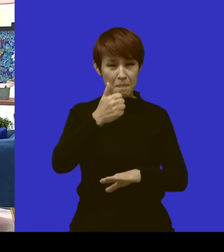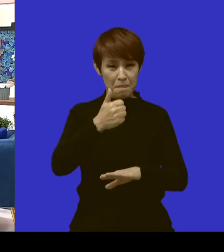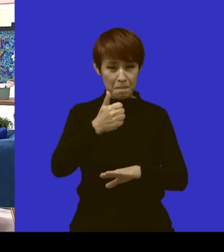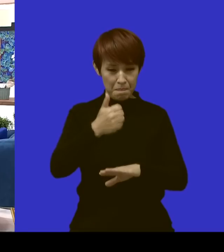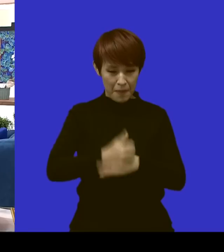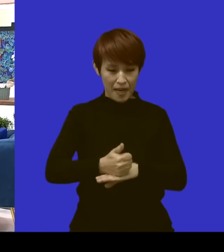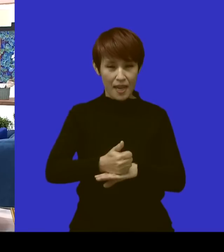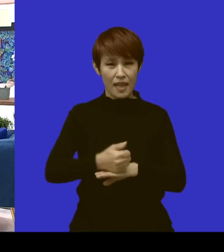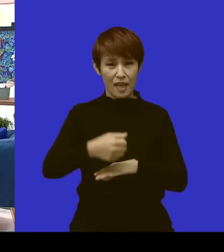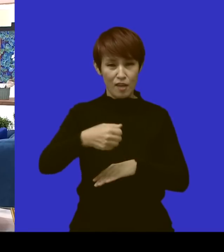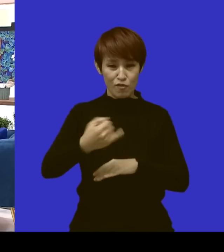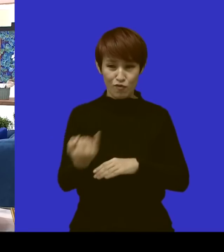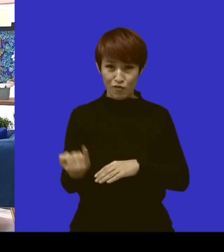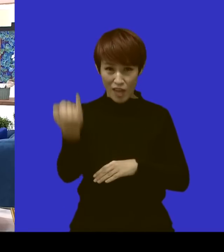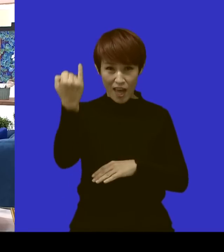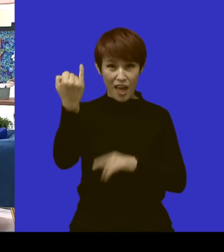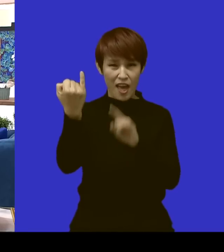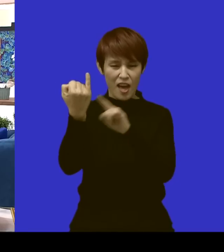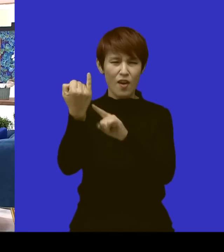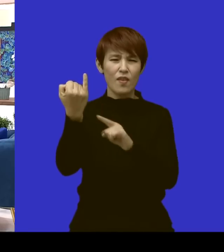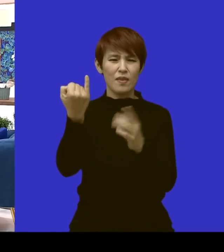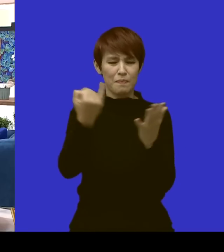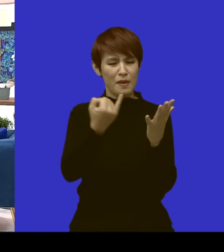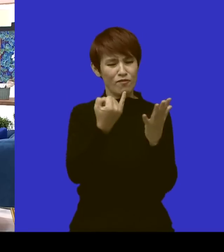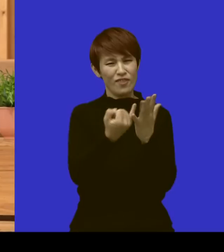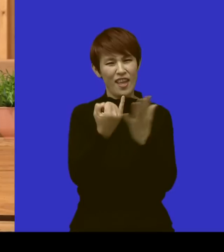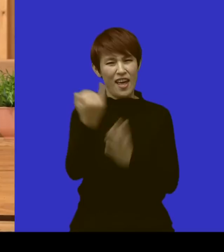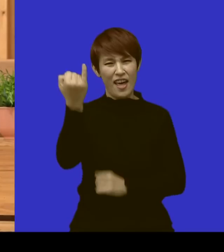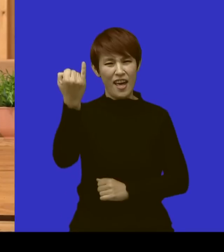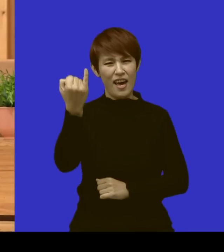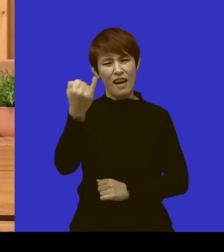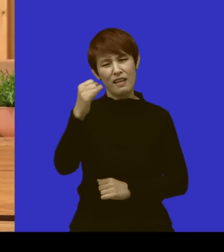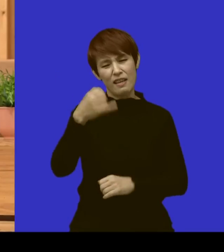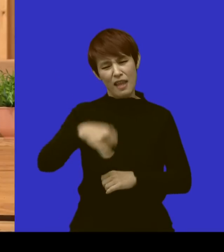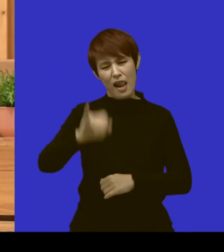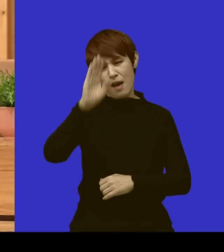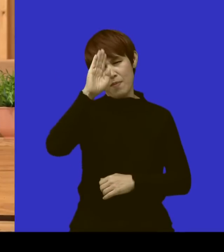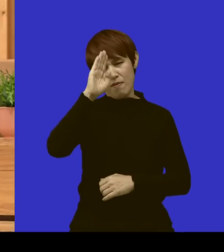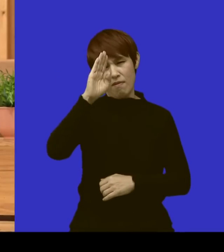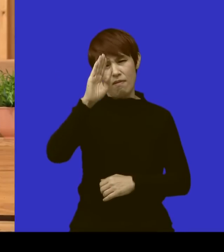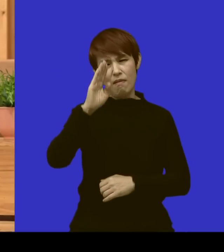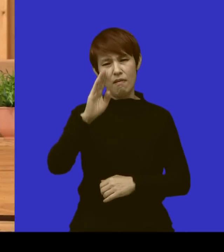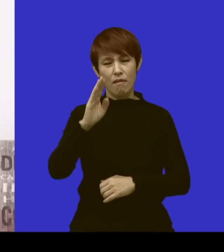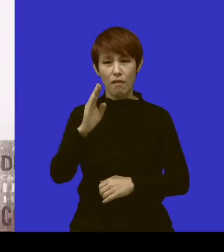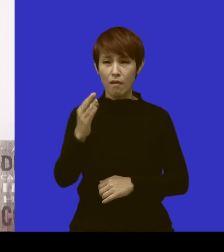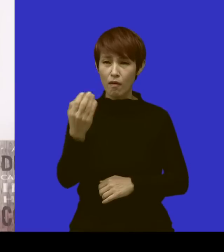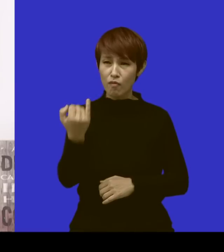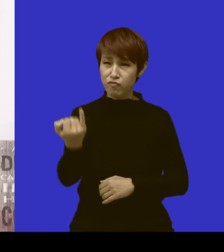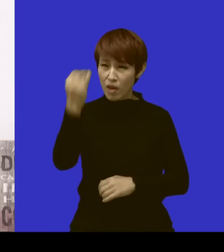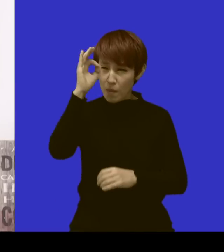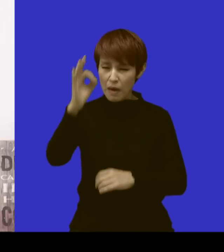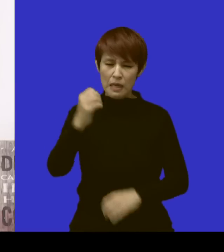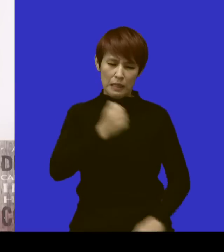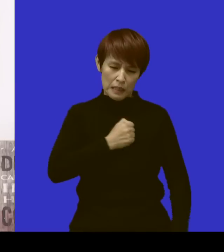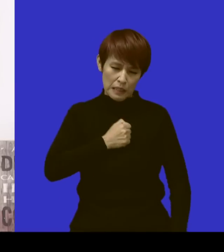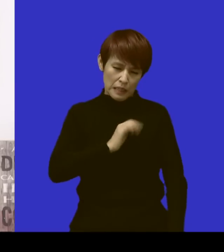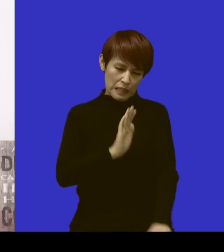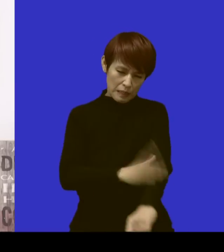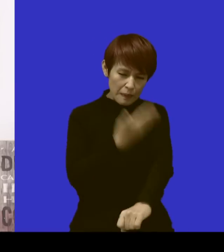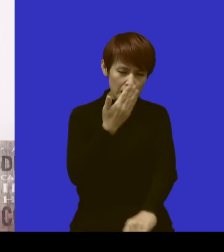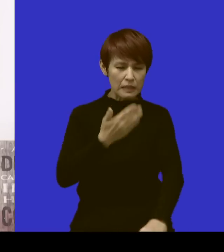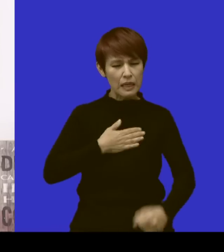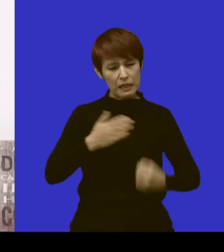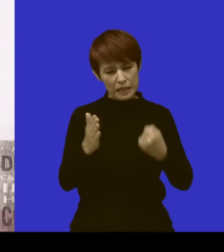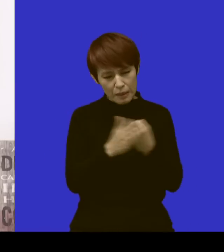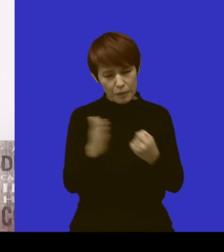제가 그 과정을 많이 지켜보았는데 제가 제일 많이 봤던 것이 그 자책하는 점이었어요. 모든 것이 나 때문이고 또 하나님께서